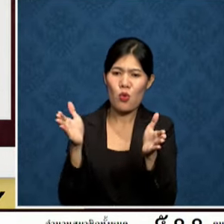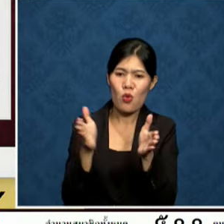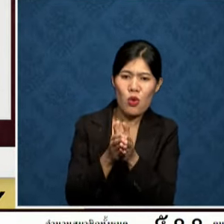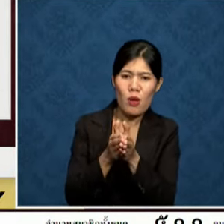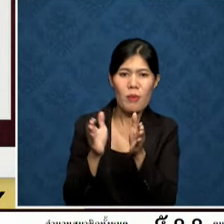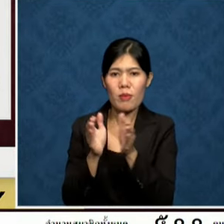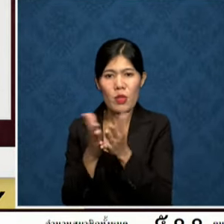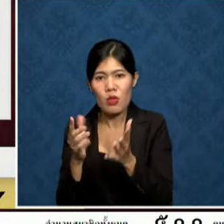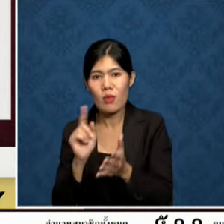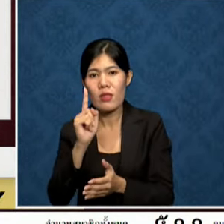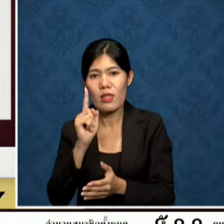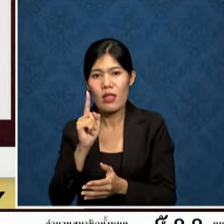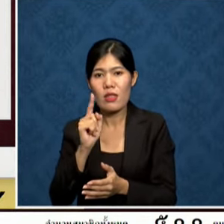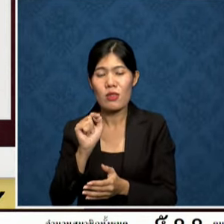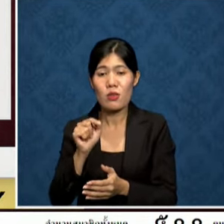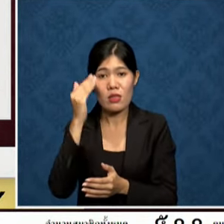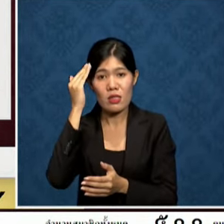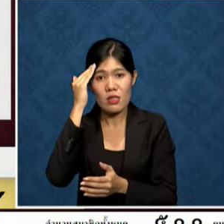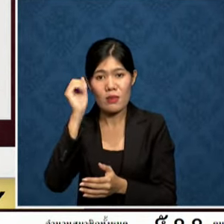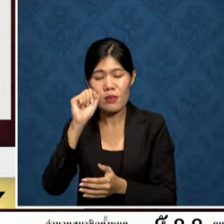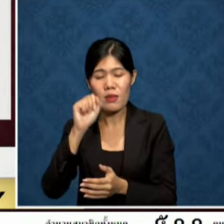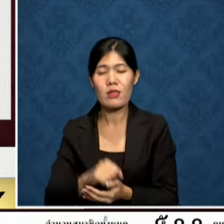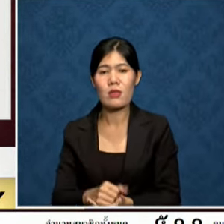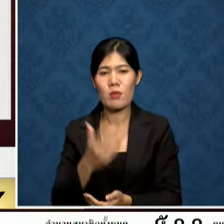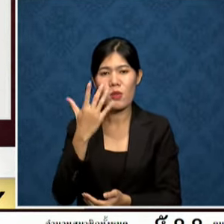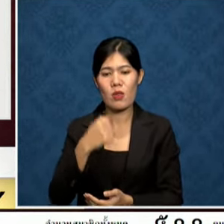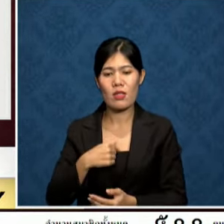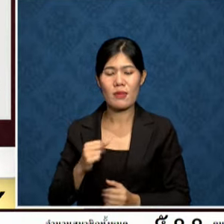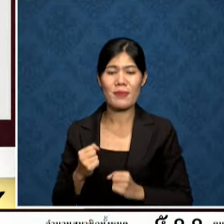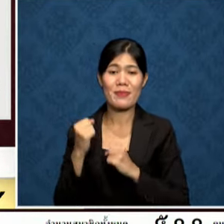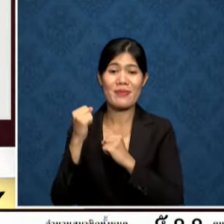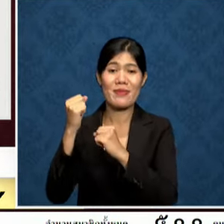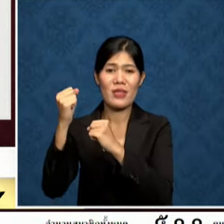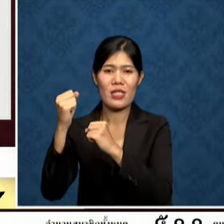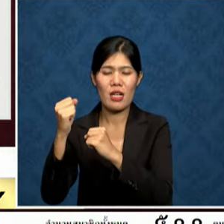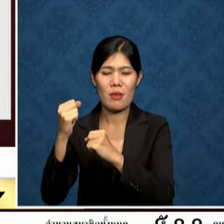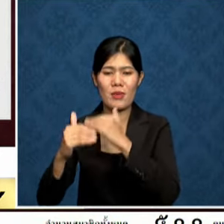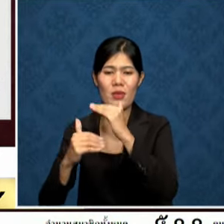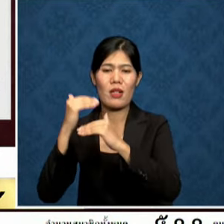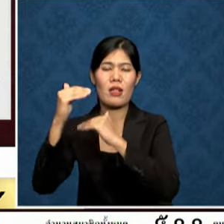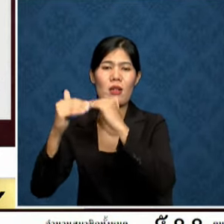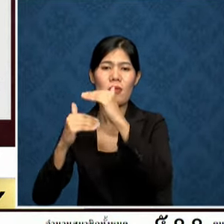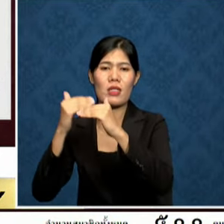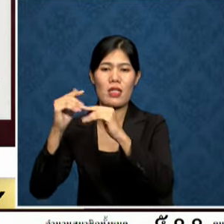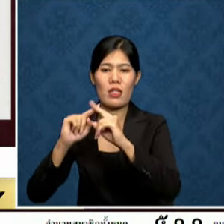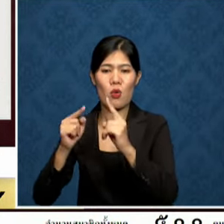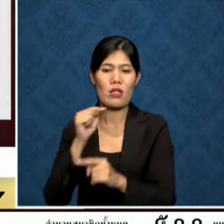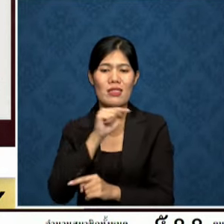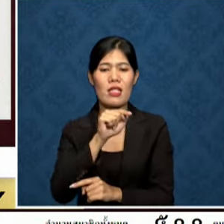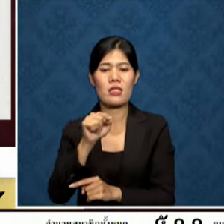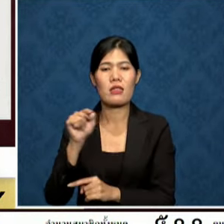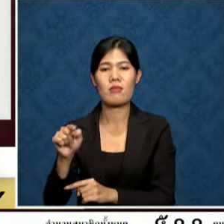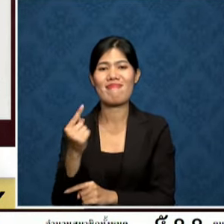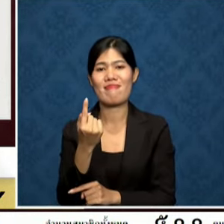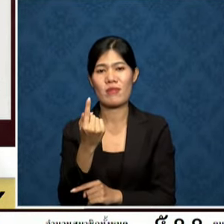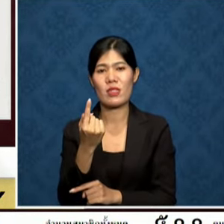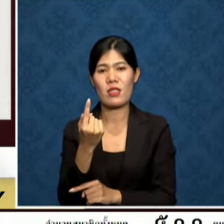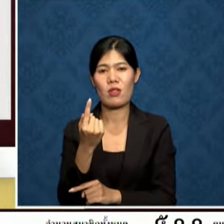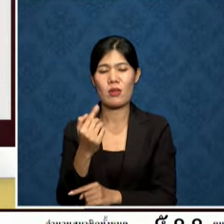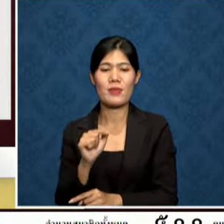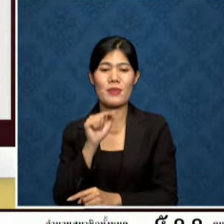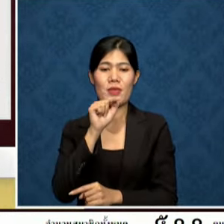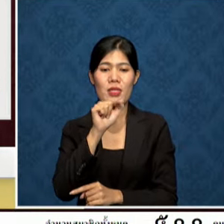ท่านจะทราบหรือเปล่านะคะเพราะว่าเพราะว่าท่านมีความพยามามที่จะขับเคลื่อนแต่ว่าสั่งอย่างเดียวนะคะให้โจทย์ไปอย่างเดียว